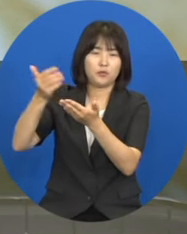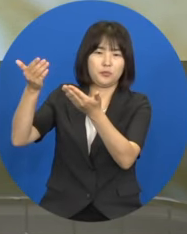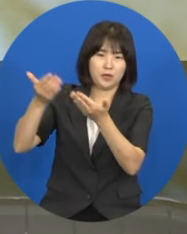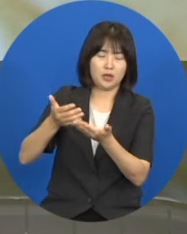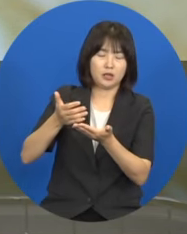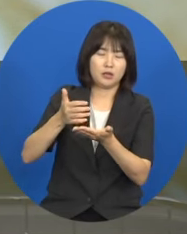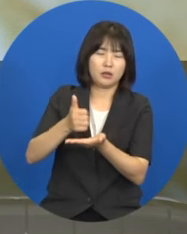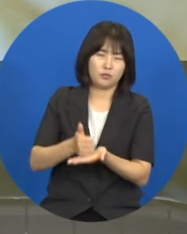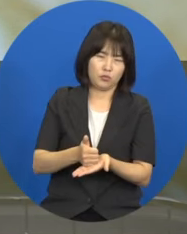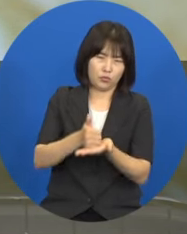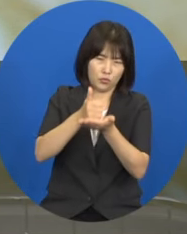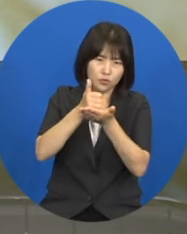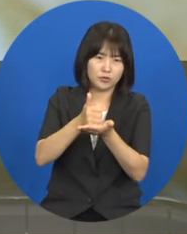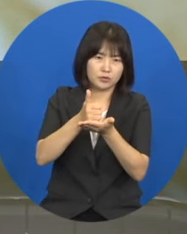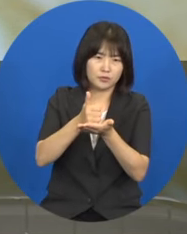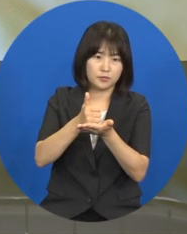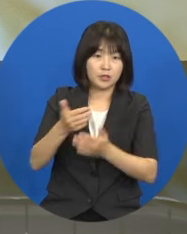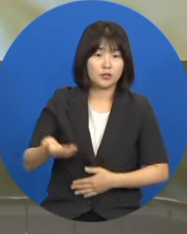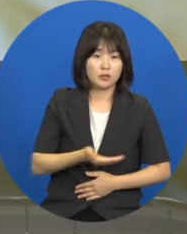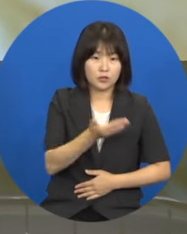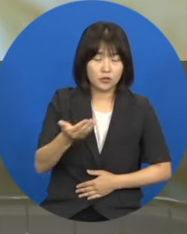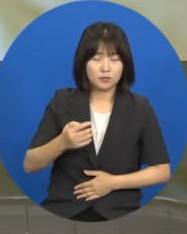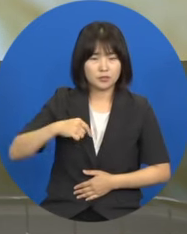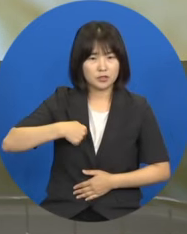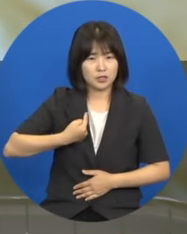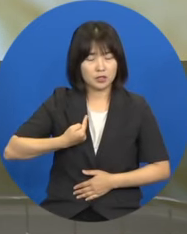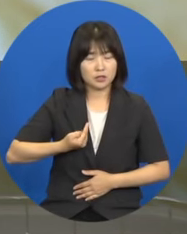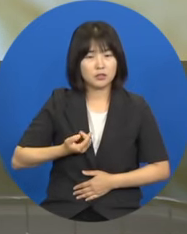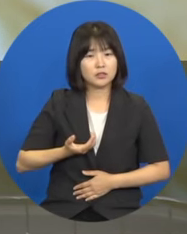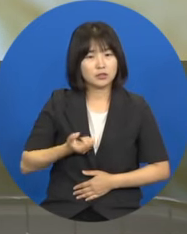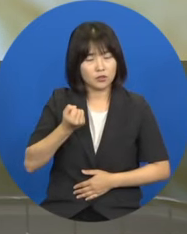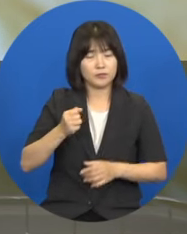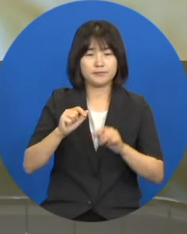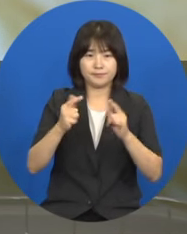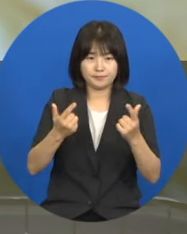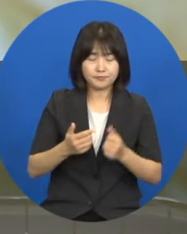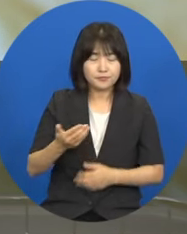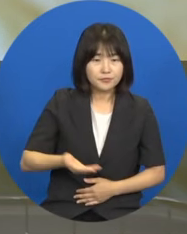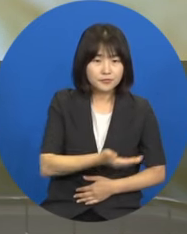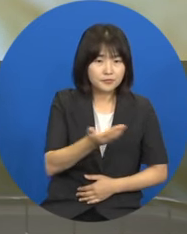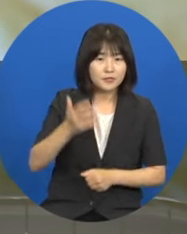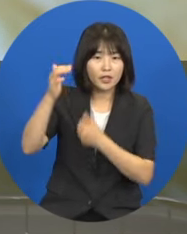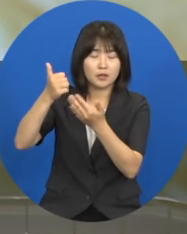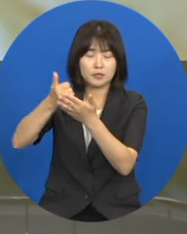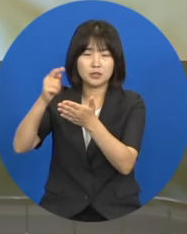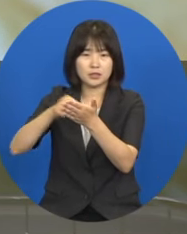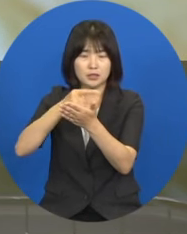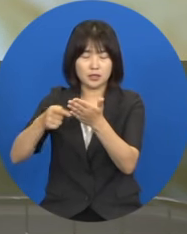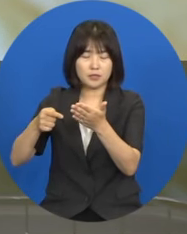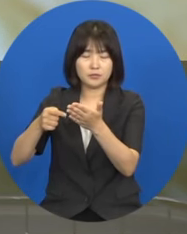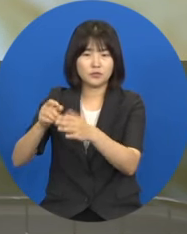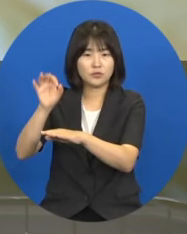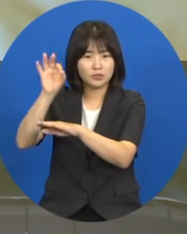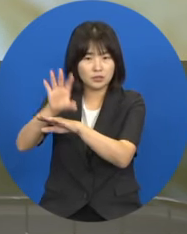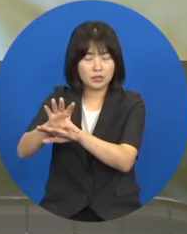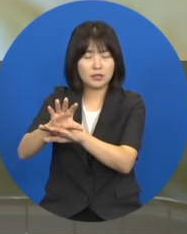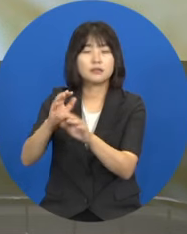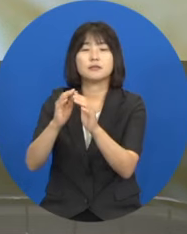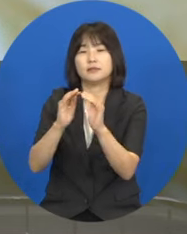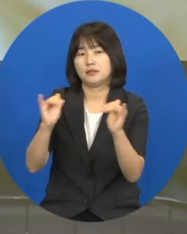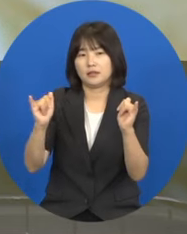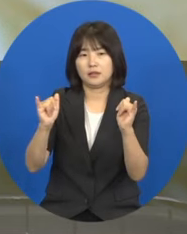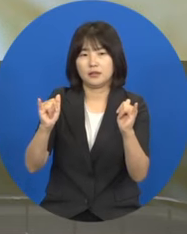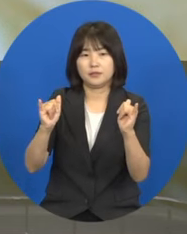받아서 모시고 있습니다. 여러분은 여러분 자신의 것이 아닙니다. 여러분은 하나님께서 값을 치르고 사들인